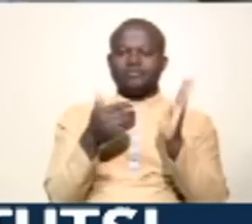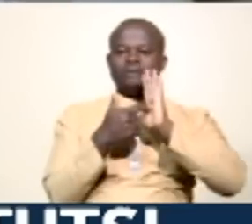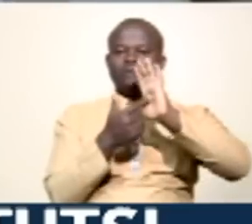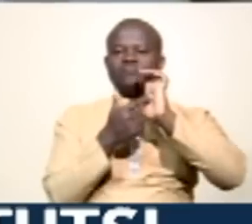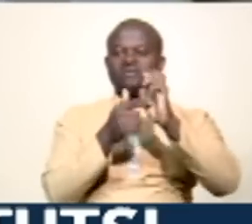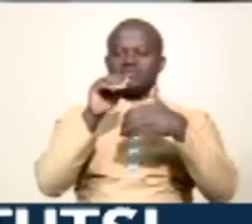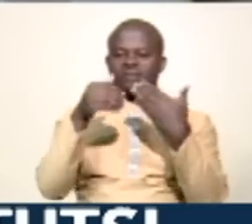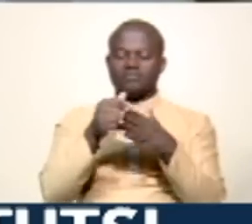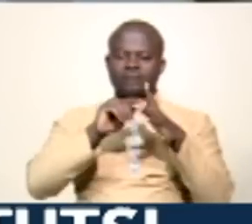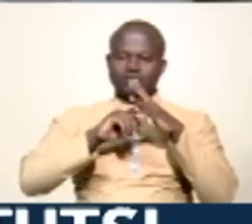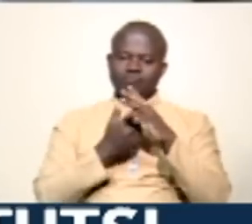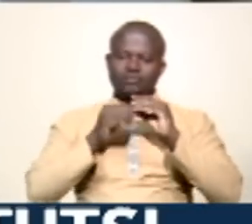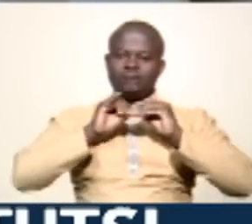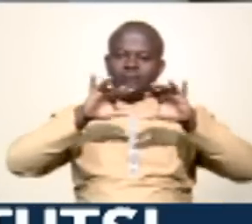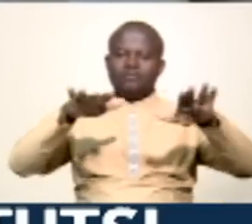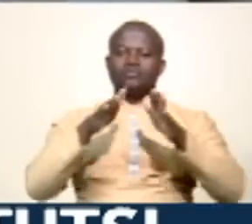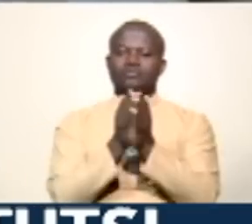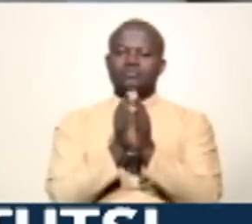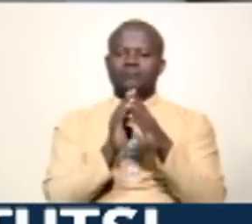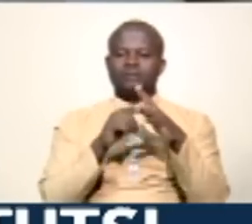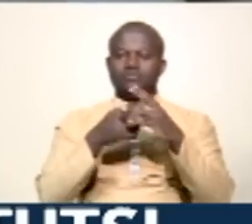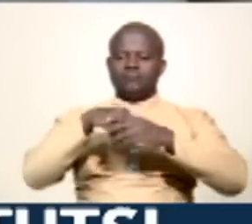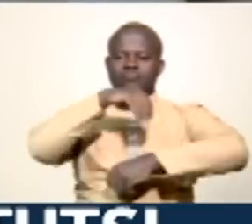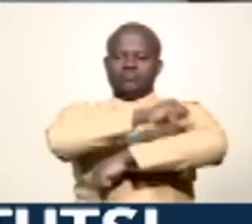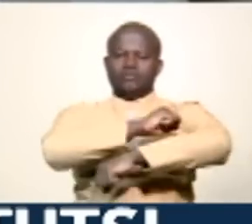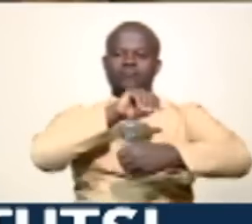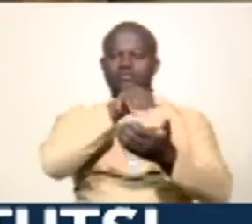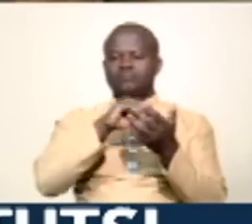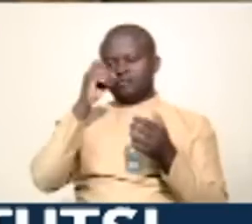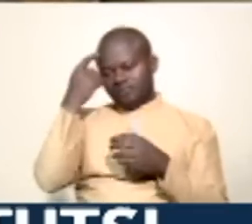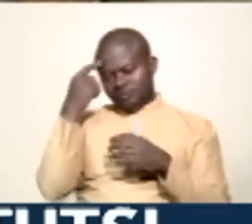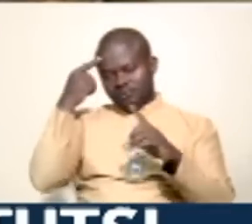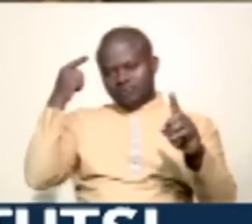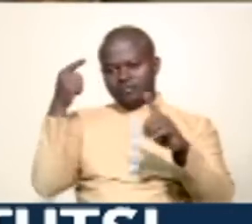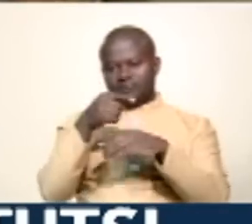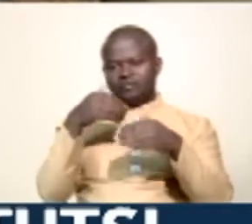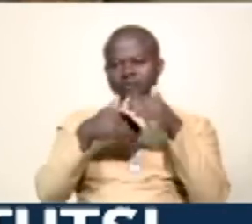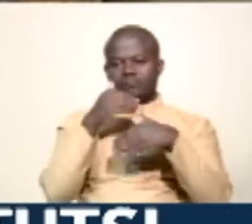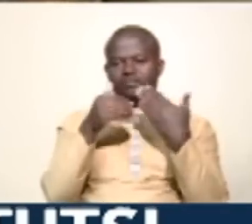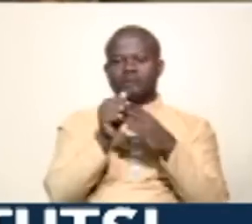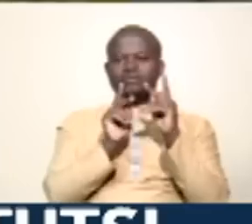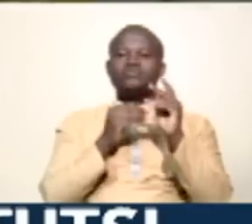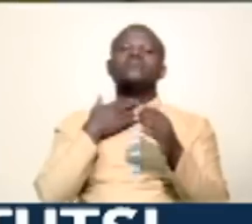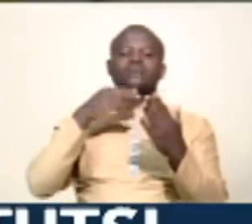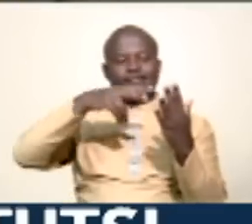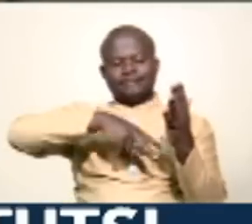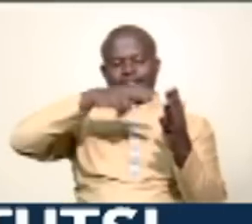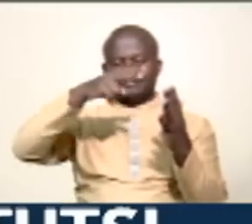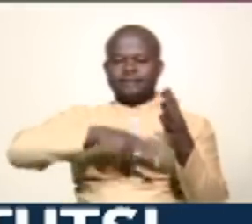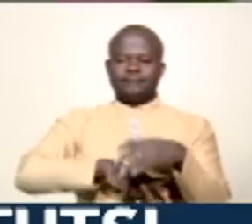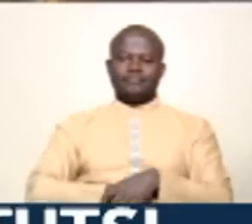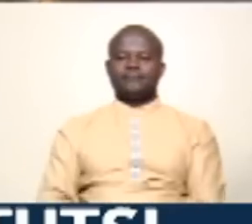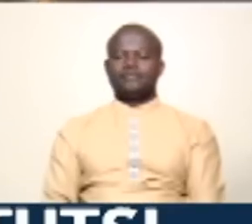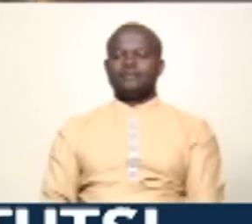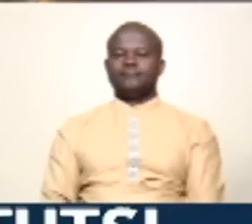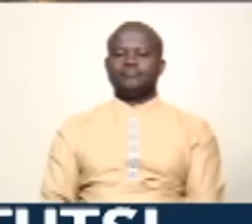igaragaza ko ubu yatangiye gukwirakwiza ibi bitabo ihereye mu mashuri n'ibigo bya leta hagamijwe kubyegereza abashaka kubisoma.